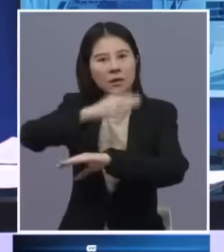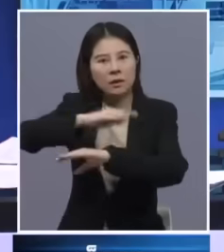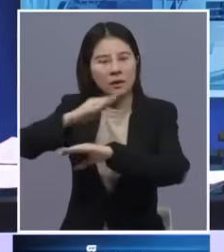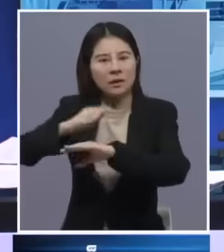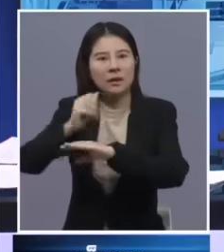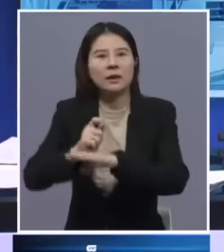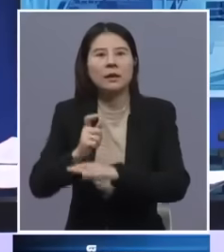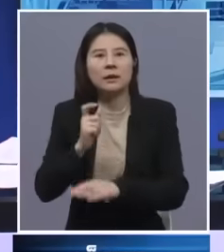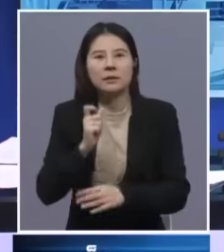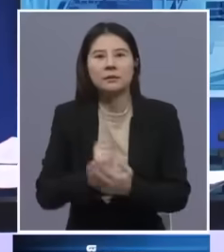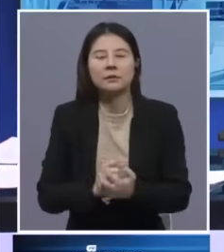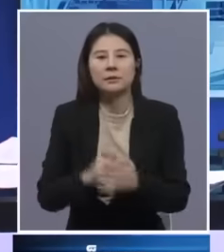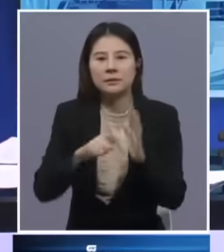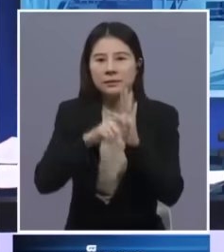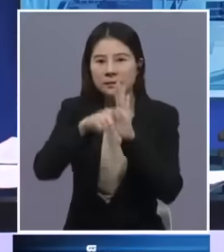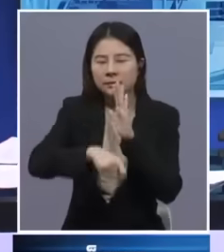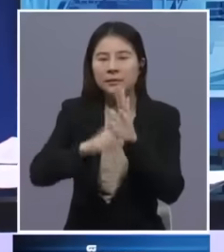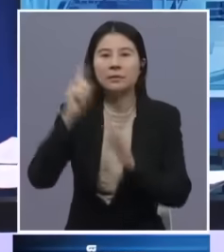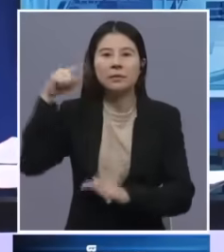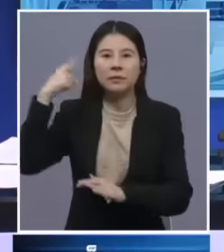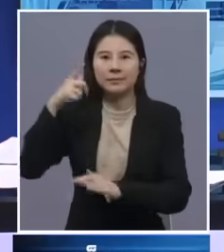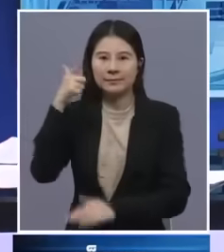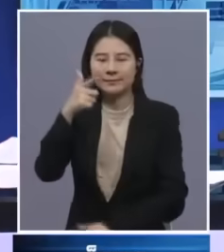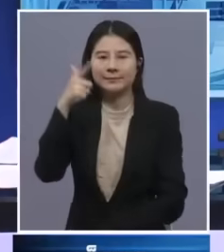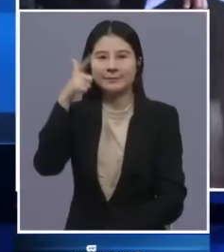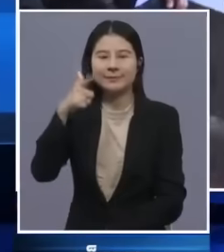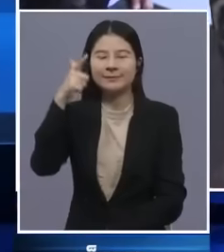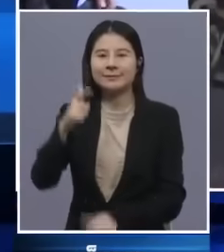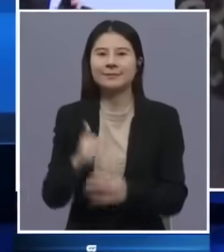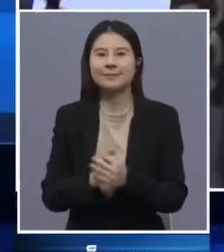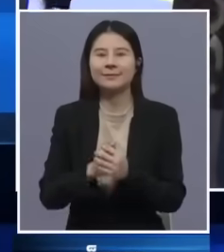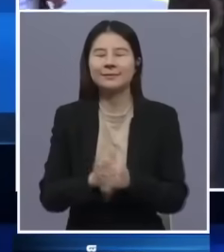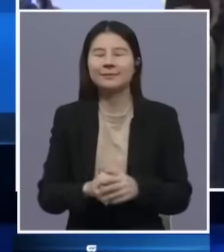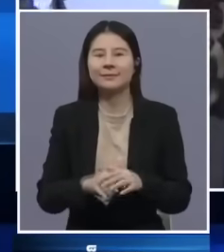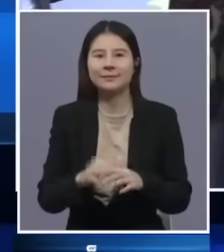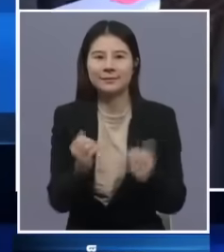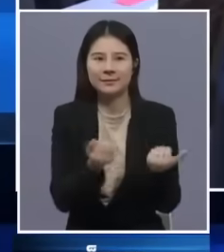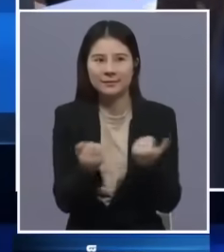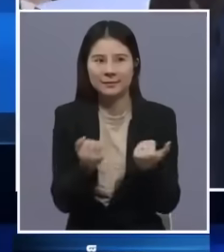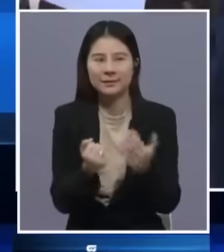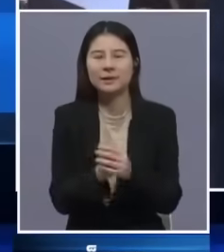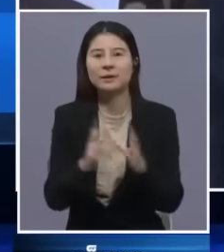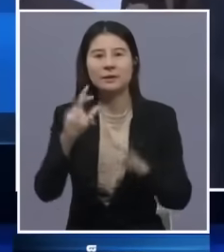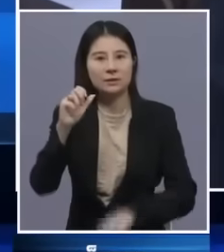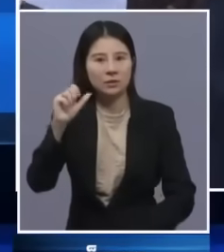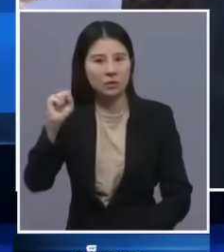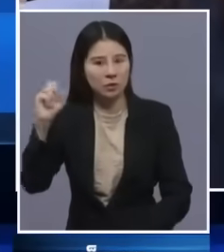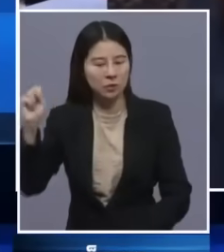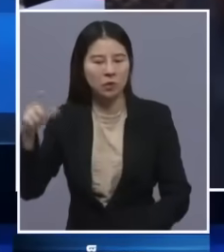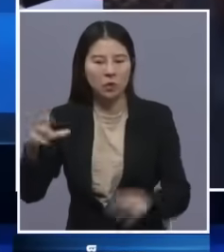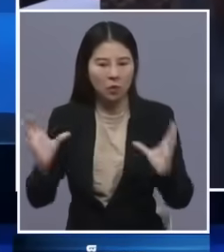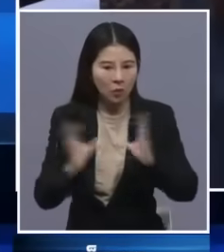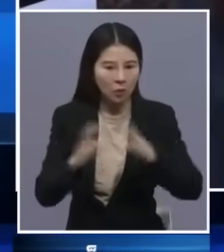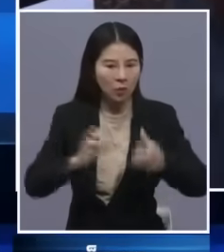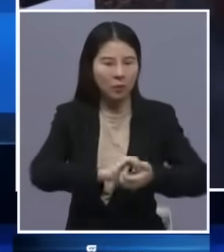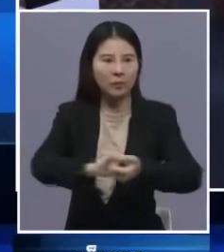รกปรากฏว่าคุณอุ๊งอิ๊งแพทองธารชินวัตรหัวหน้าพรรคเพื่อไทยโอ้โหร่วมทำกิจกรรมกับส.ส.หลายช่วงวัยภายในพรรค นี่เห็นเข